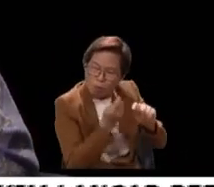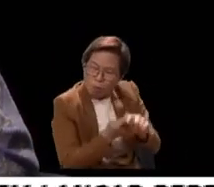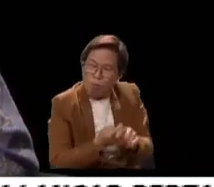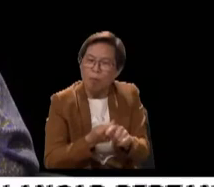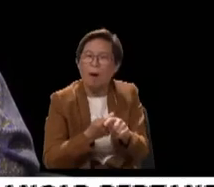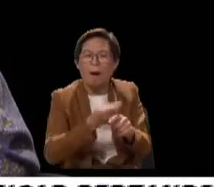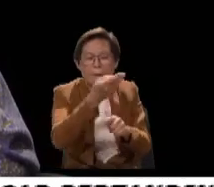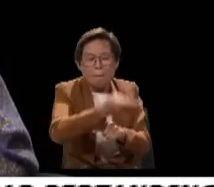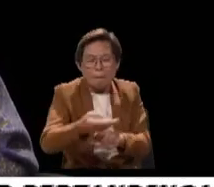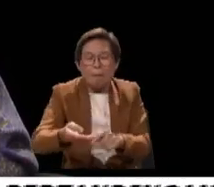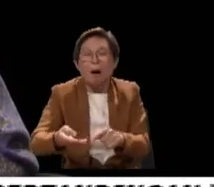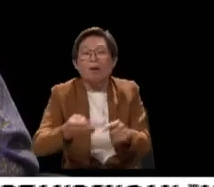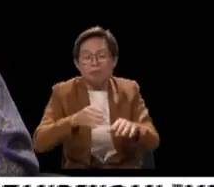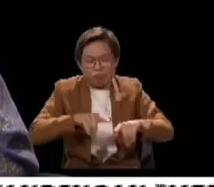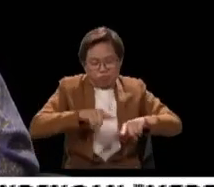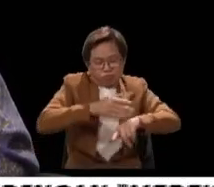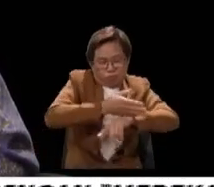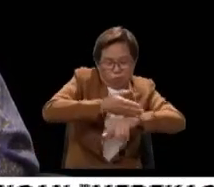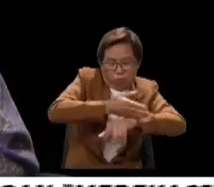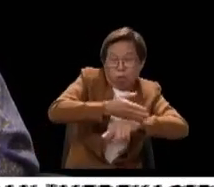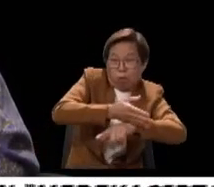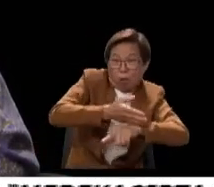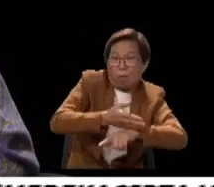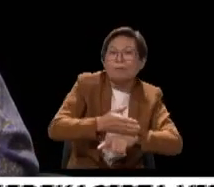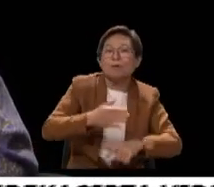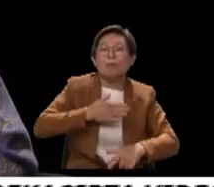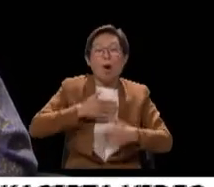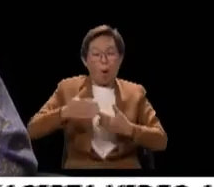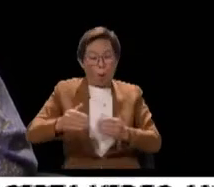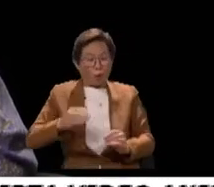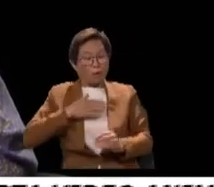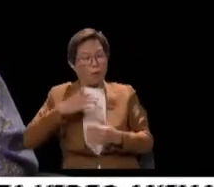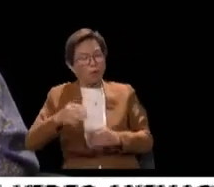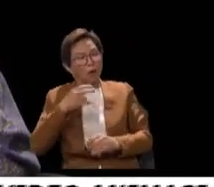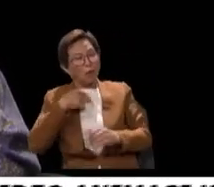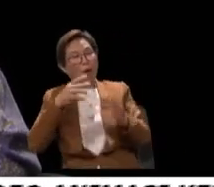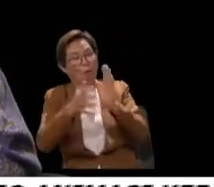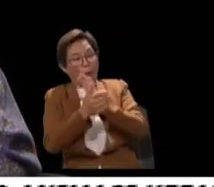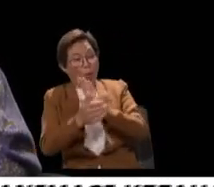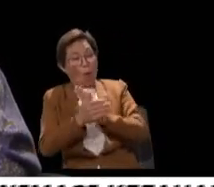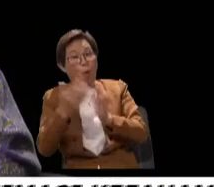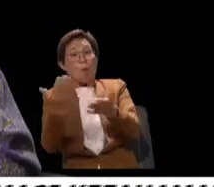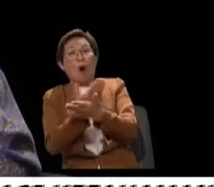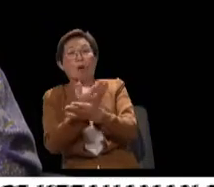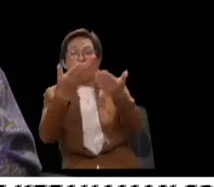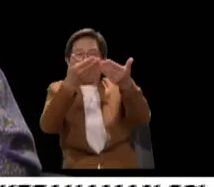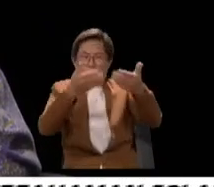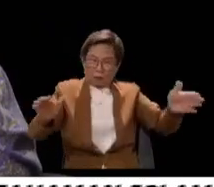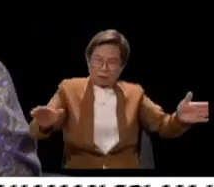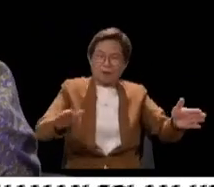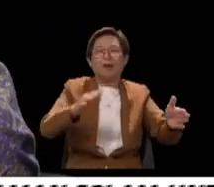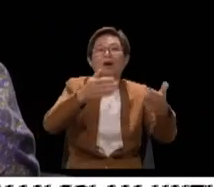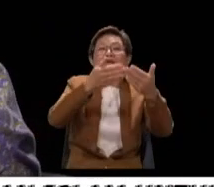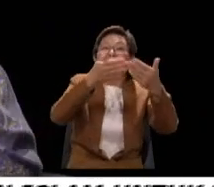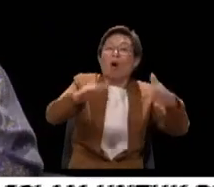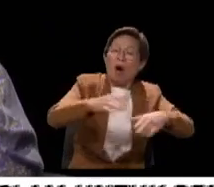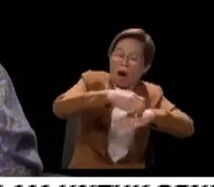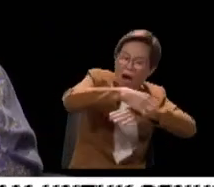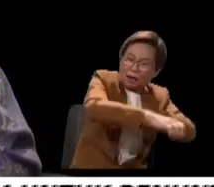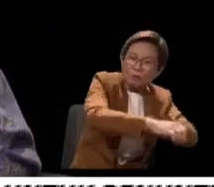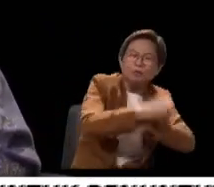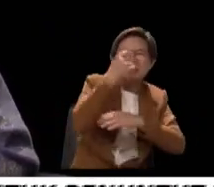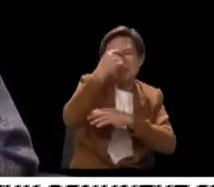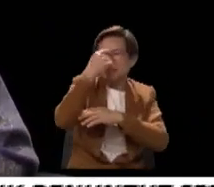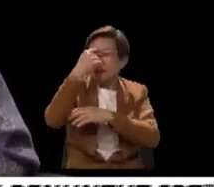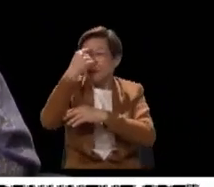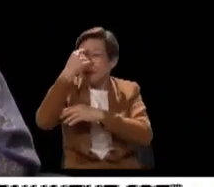jadi oleh kerana dan juga Kementerian juga melihat potensi-potensi baru untuk membuka pasaran eh pasaran di India dan di negara-negara